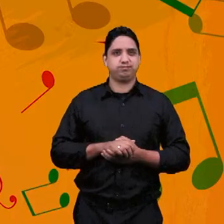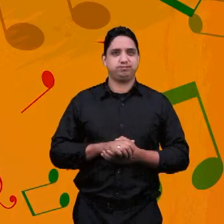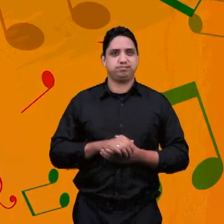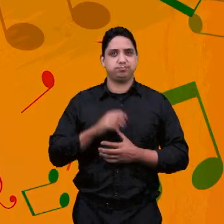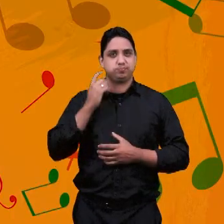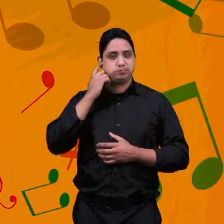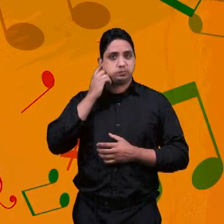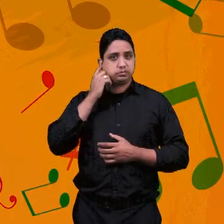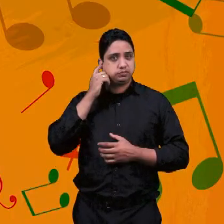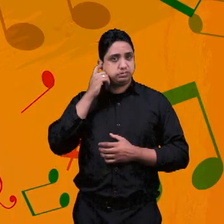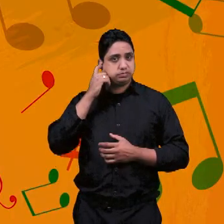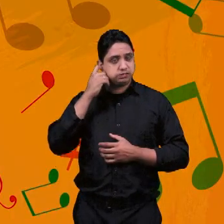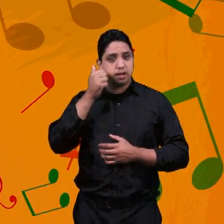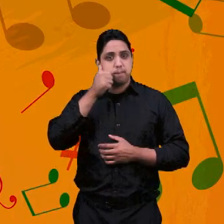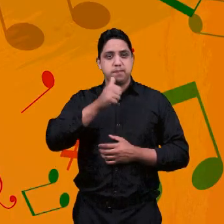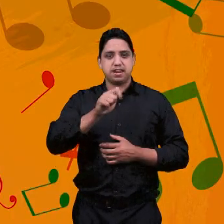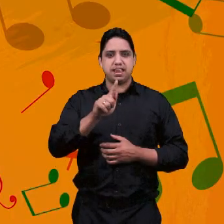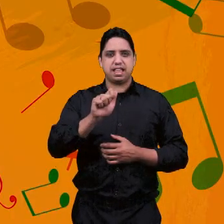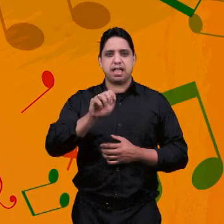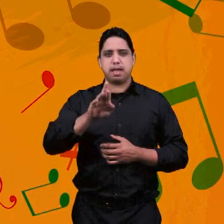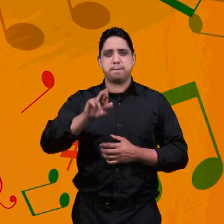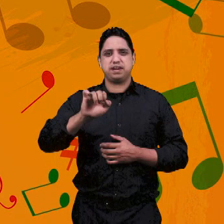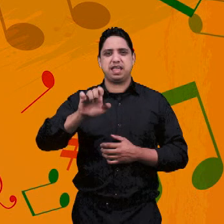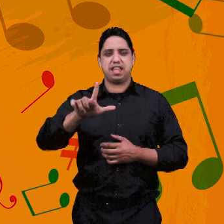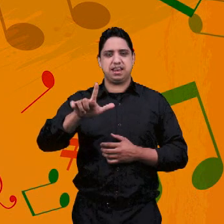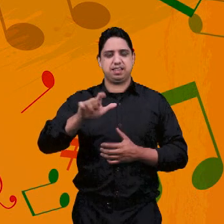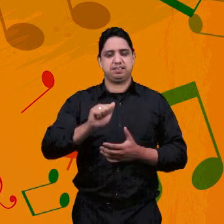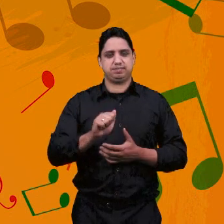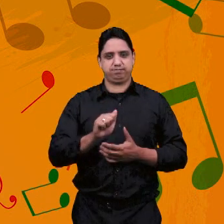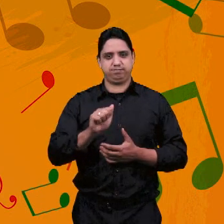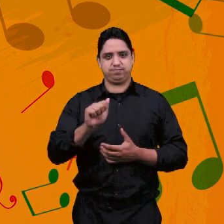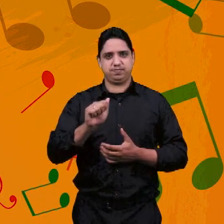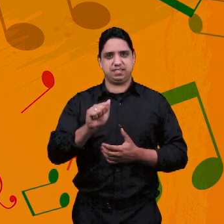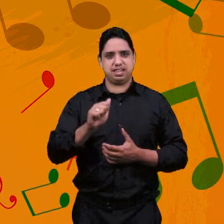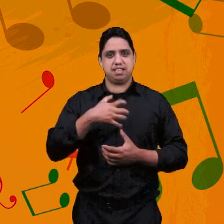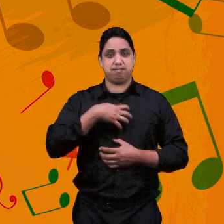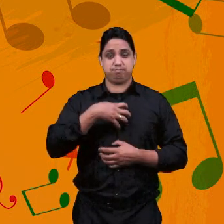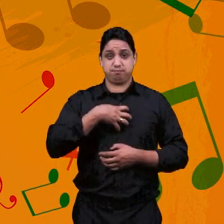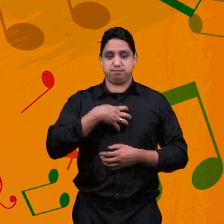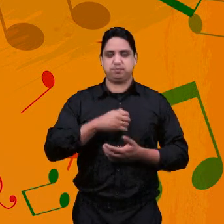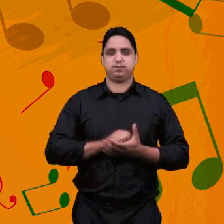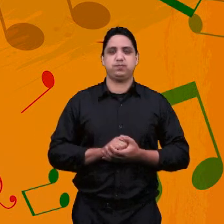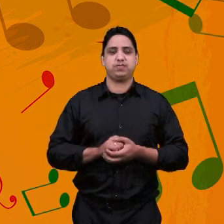Cette petite, c'est Gabrielle Sofia do Salvador, de Bahia.